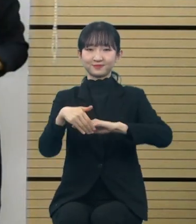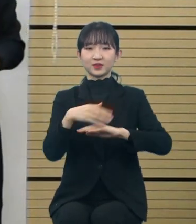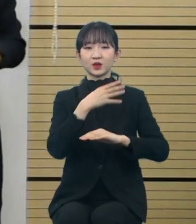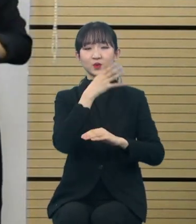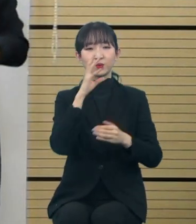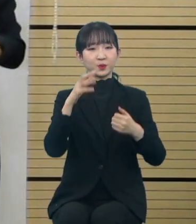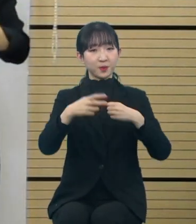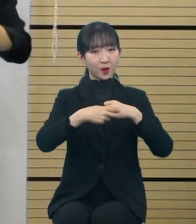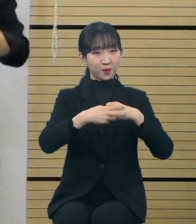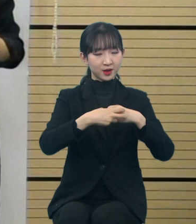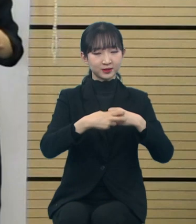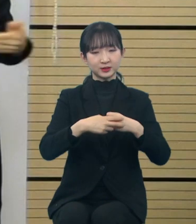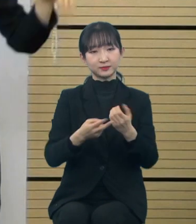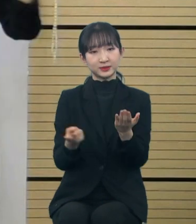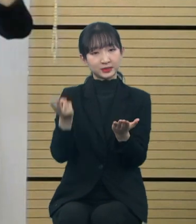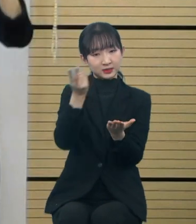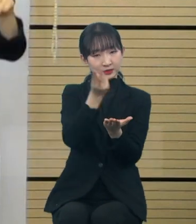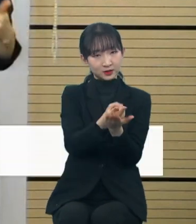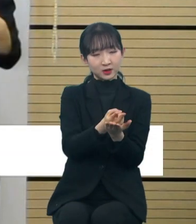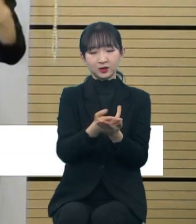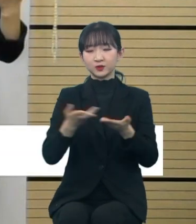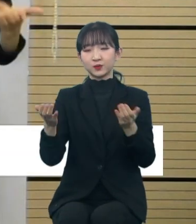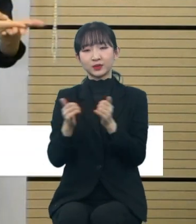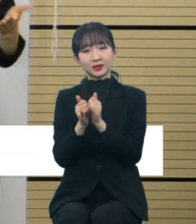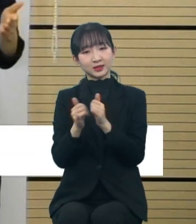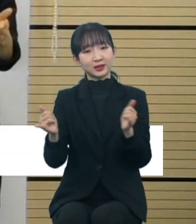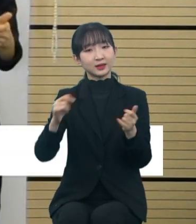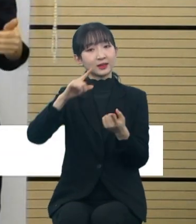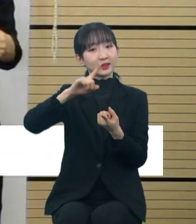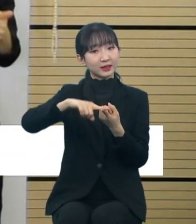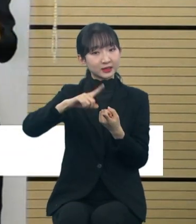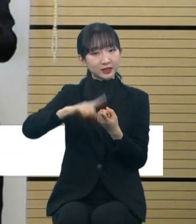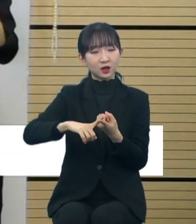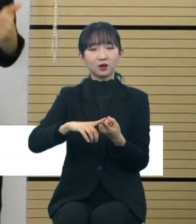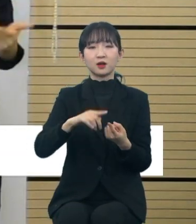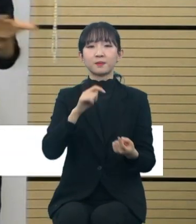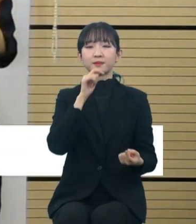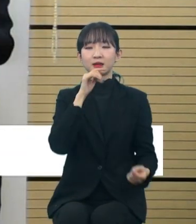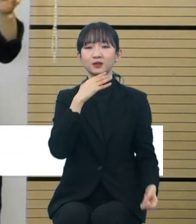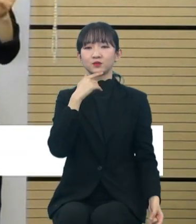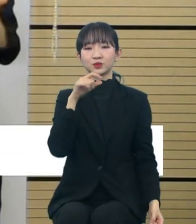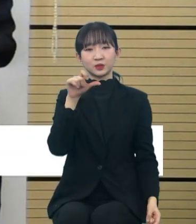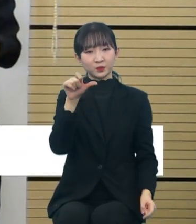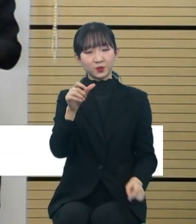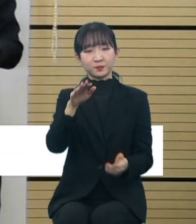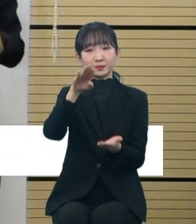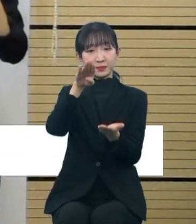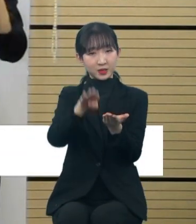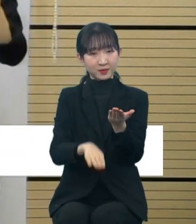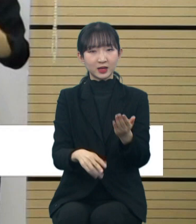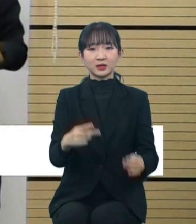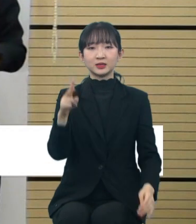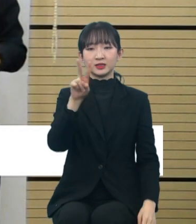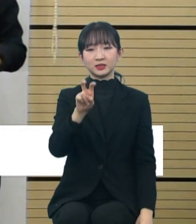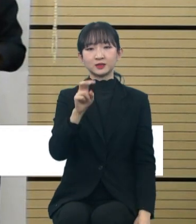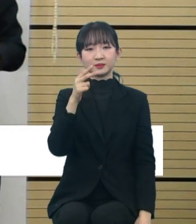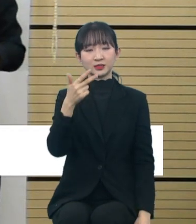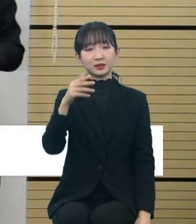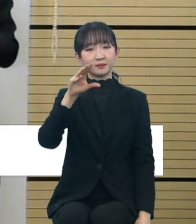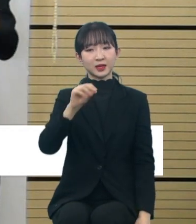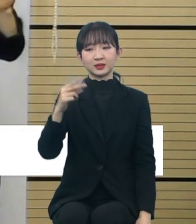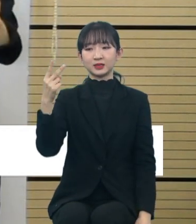요양병원 요양시설 입원 입소자 및 종사자에 대해서는 만 65세 미만 27만 2천여 명을